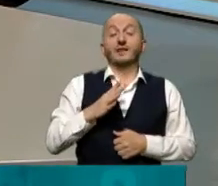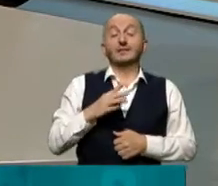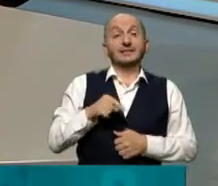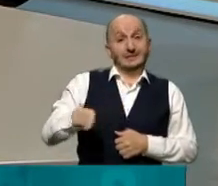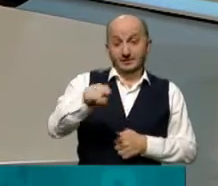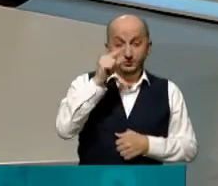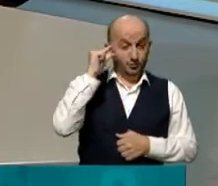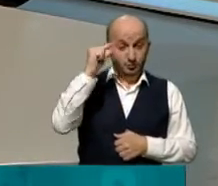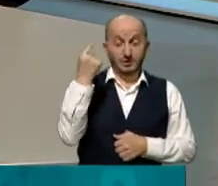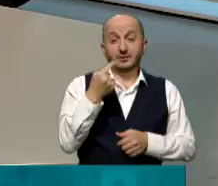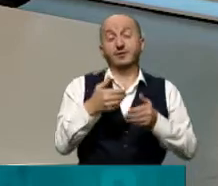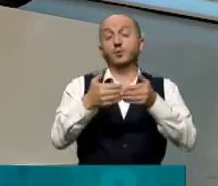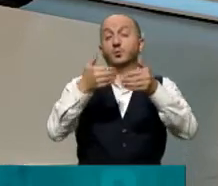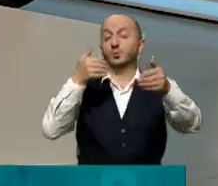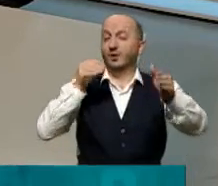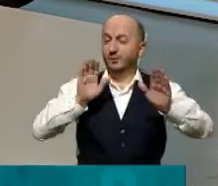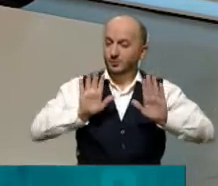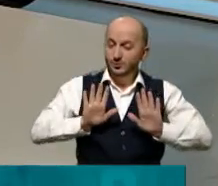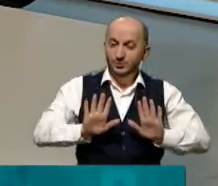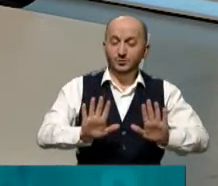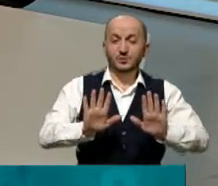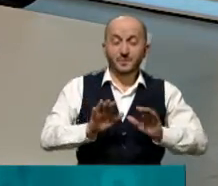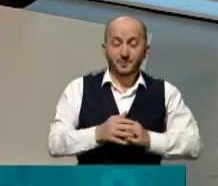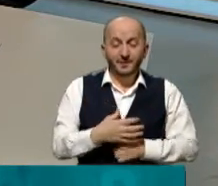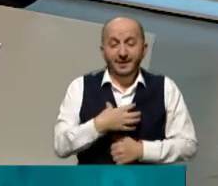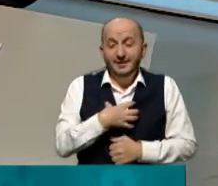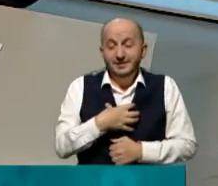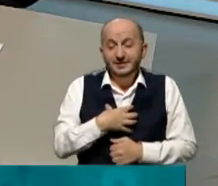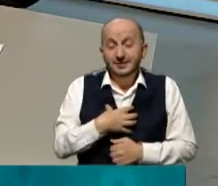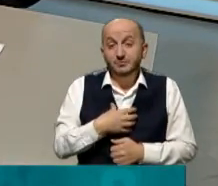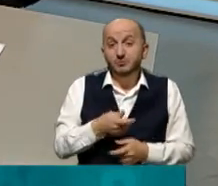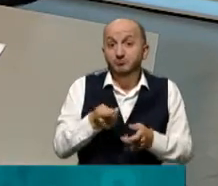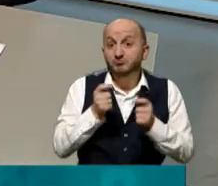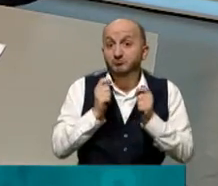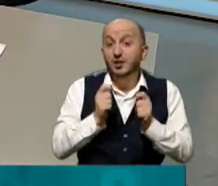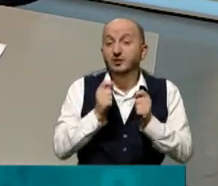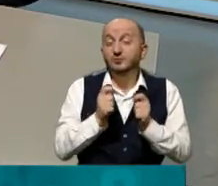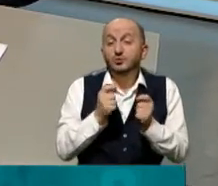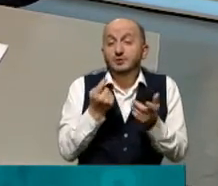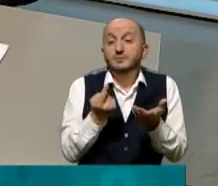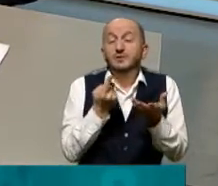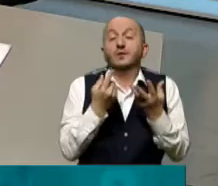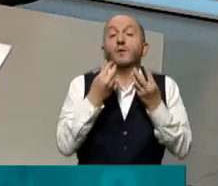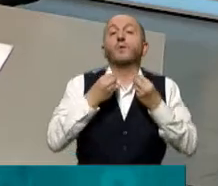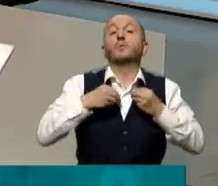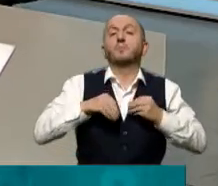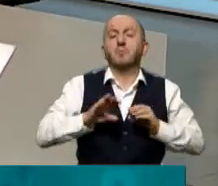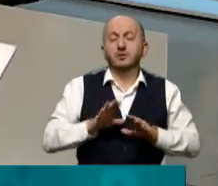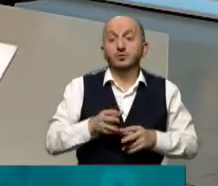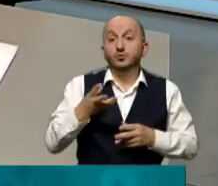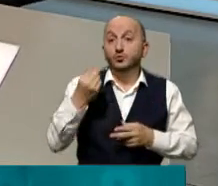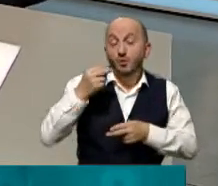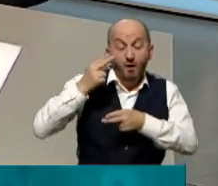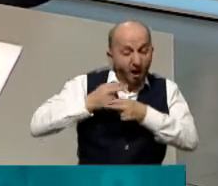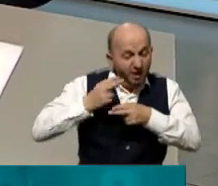şüpheli şeylerden de uzak durun. Kendisi de zaten bunun bir zaruri şey olmadığını, yani çok acil